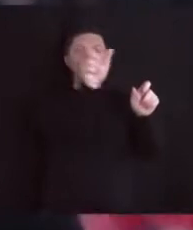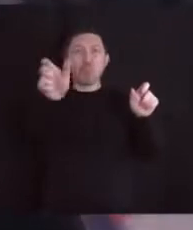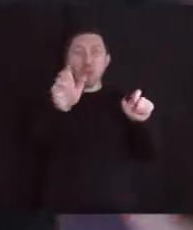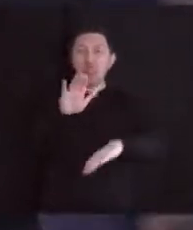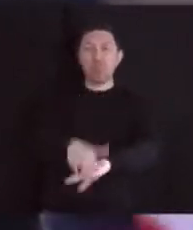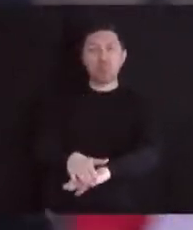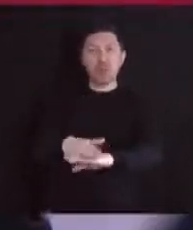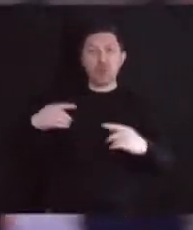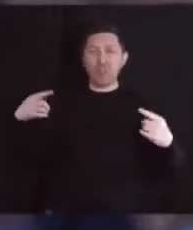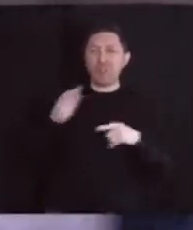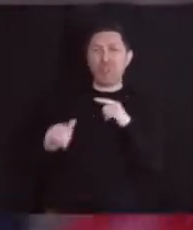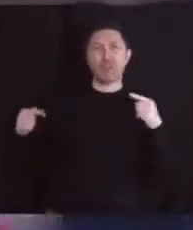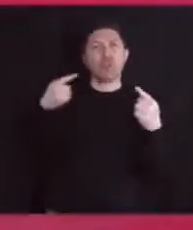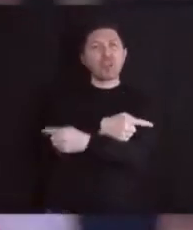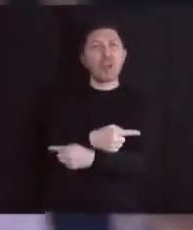contraire.